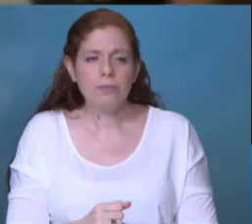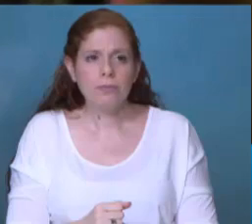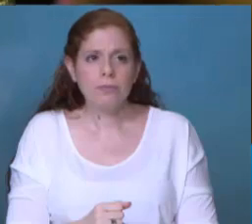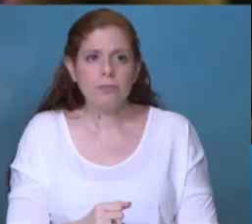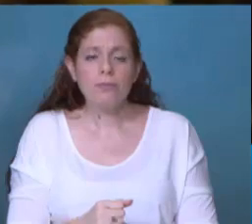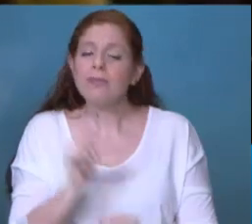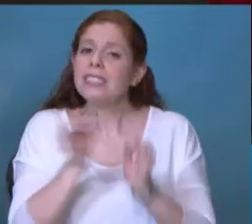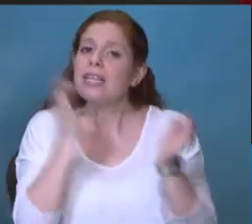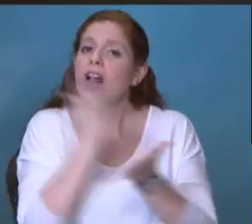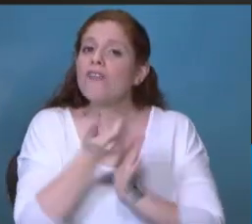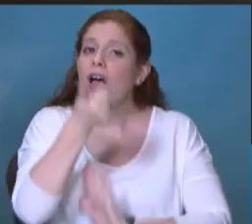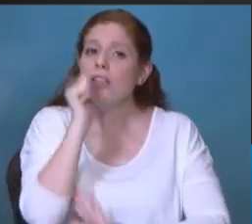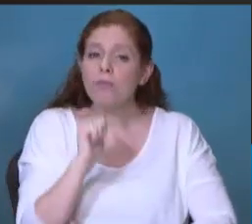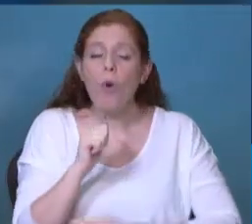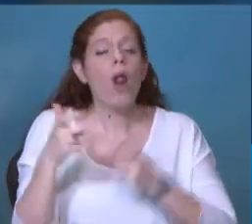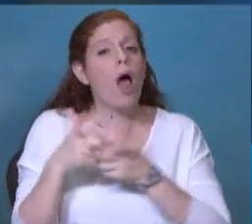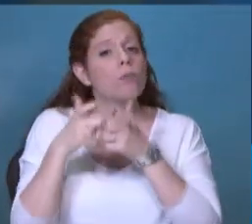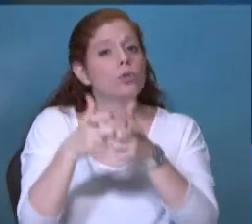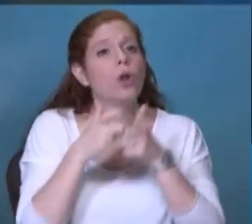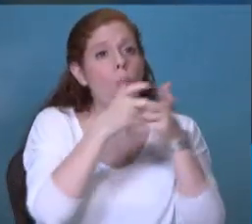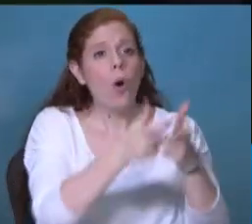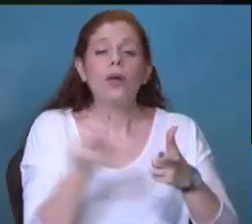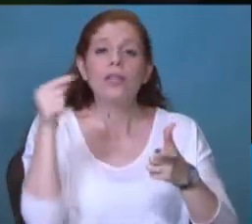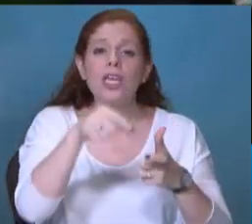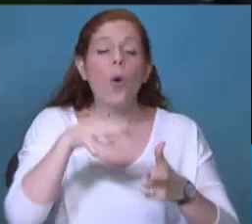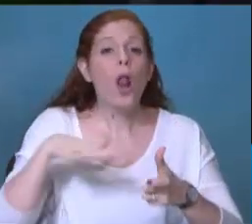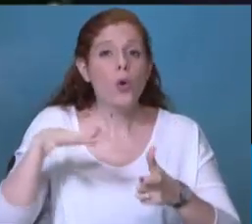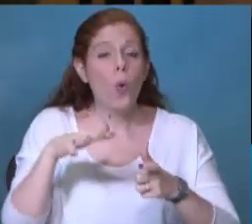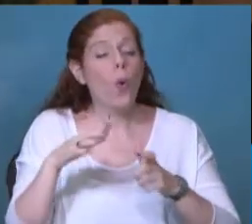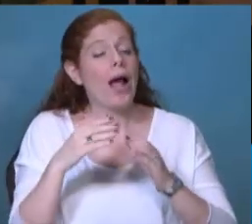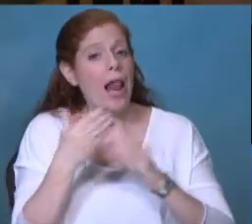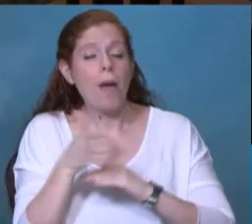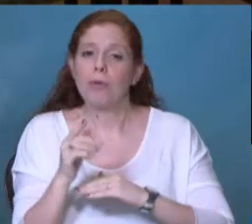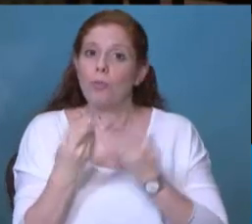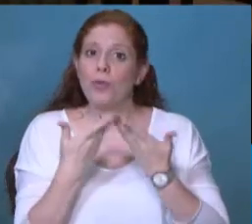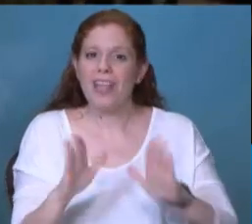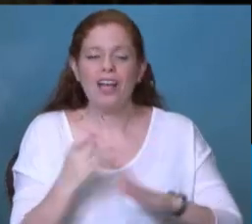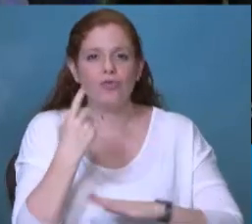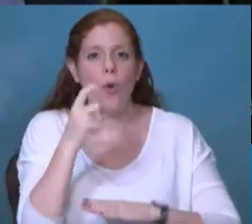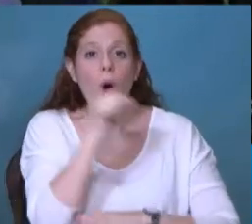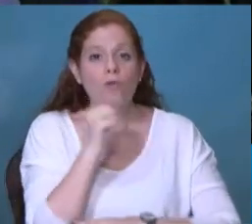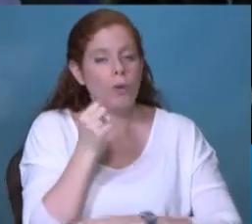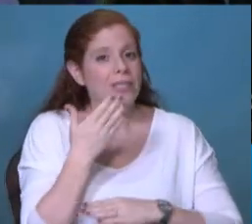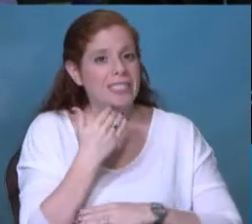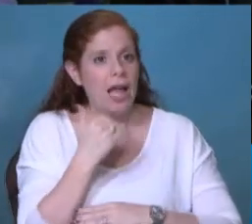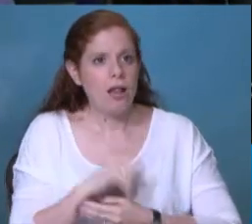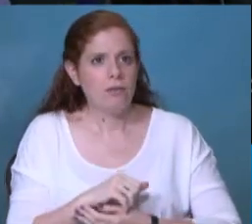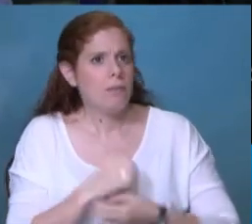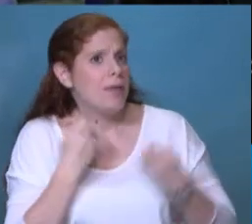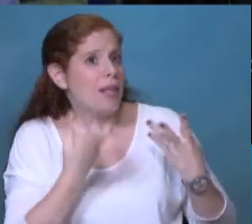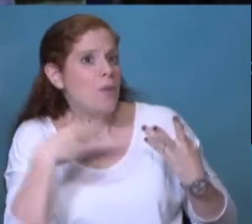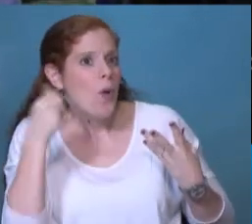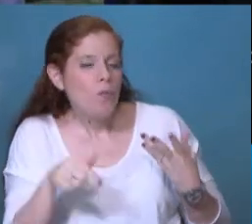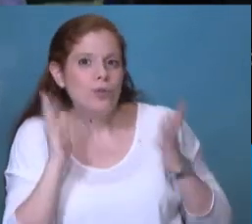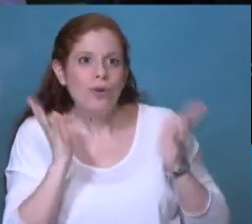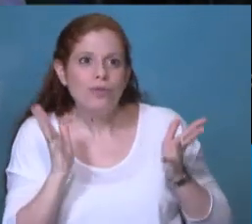זה התחיל כבר אתמול, המשלחות הגיעו ליורו קלאב, למה שיפתח את שבוע האירוויזיון בישראל. It's amazing being here. Finally, we're